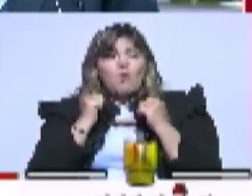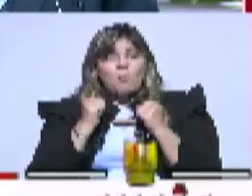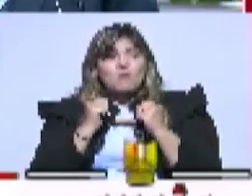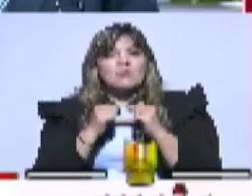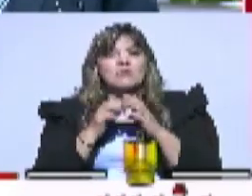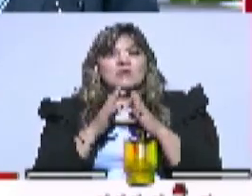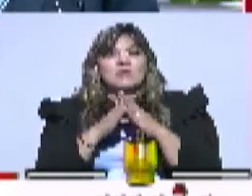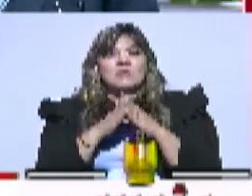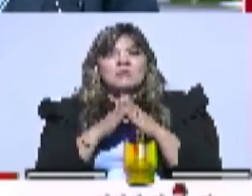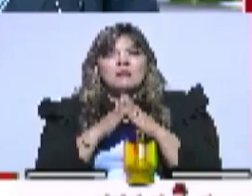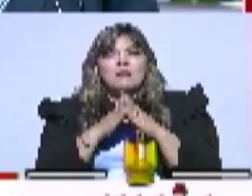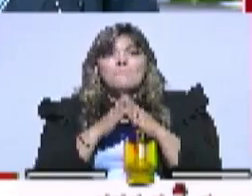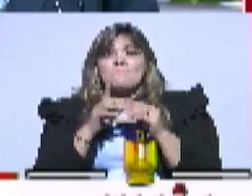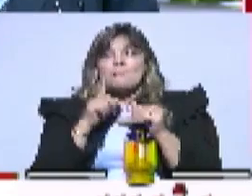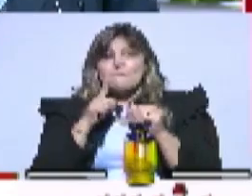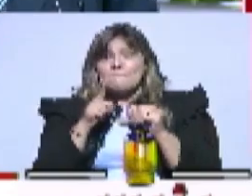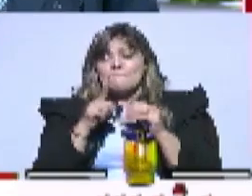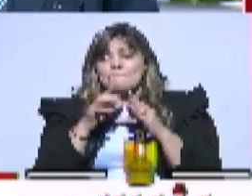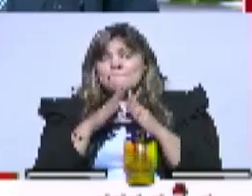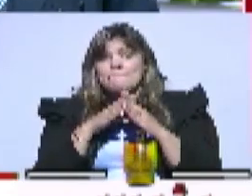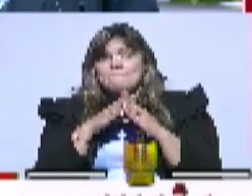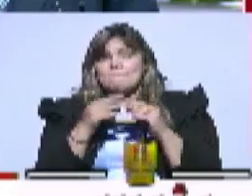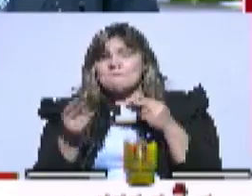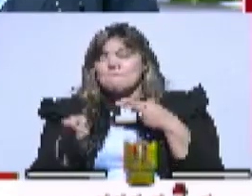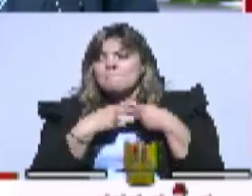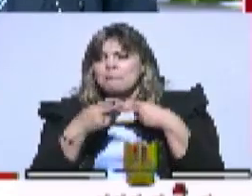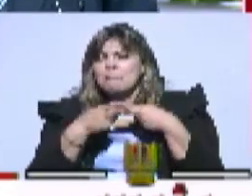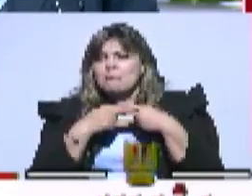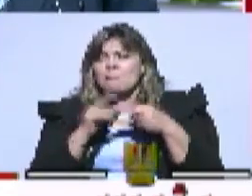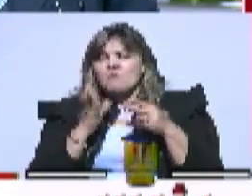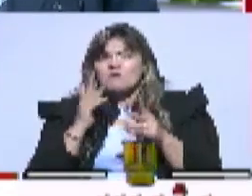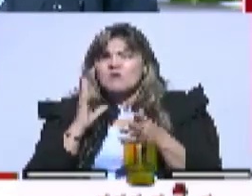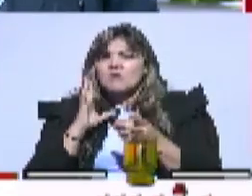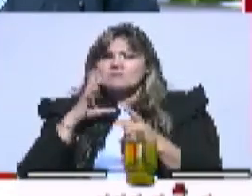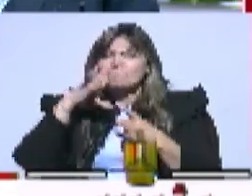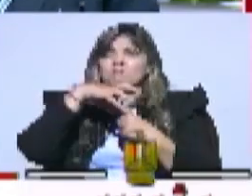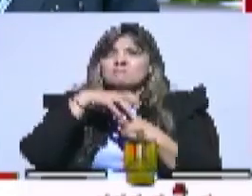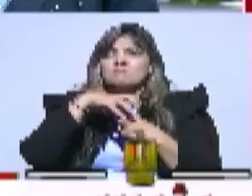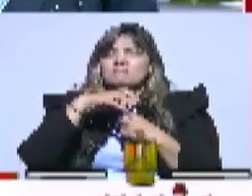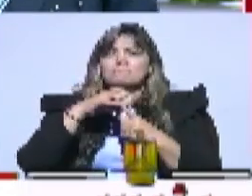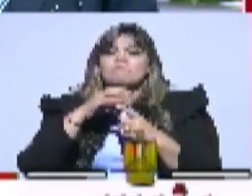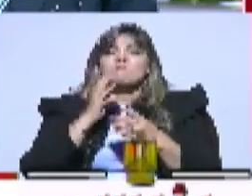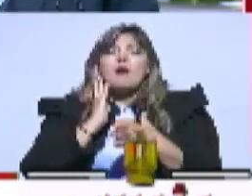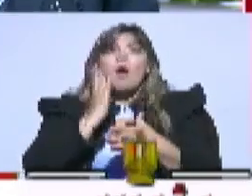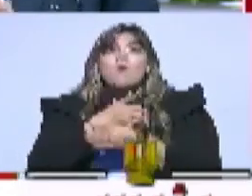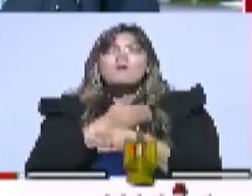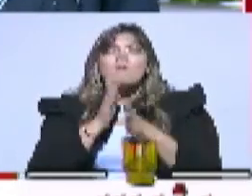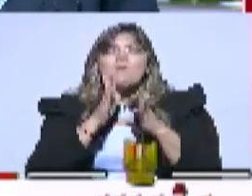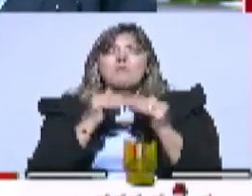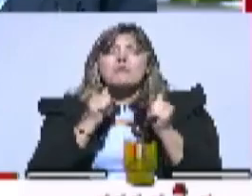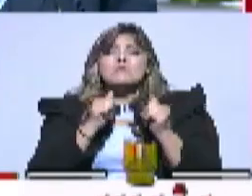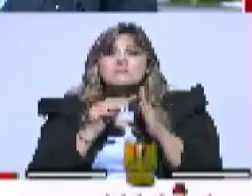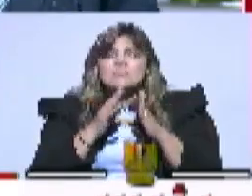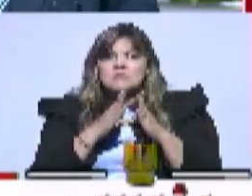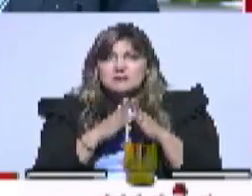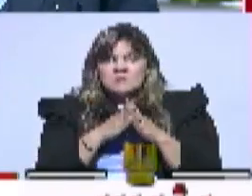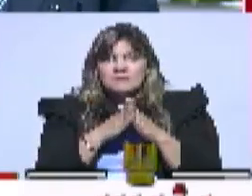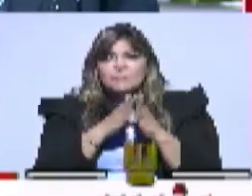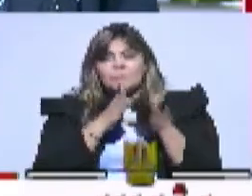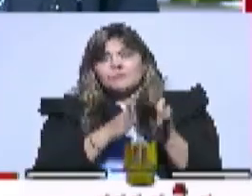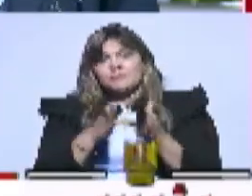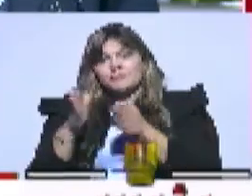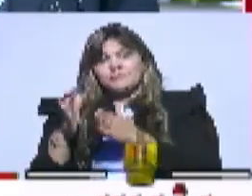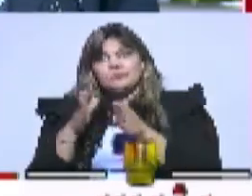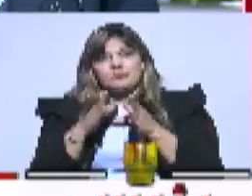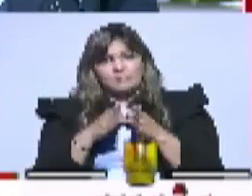والراسخة من رفض اي اعتداء على سنتي واحد من الأرض المصرية. طيب أستاذ